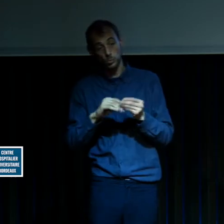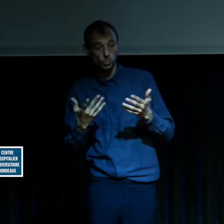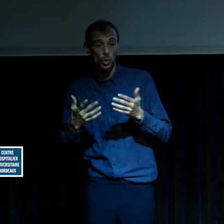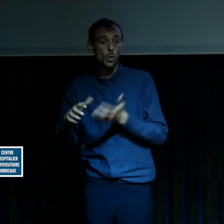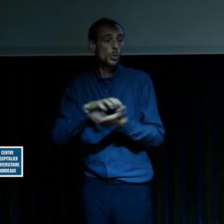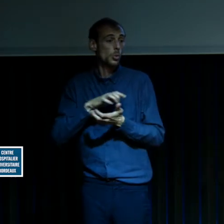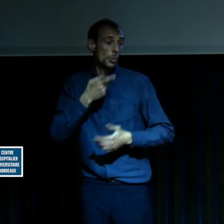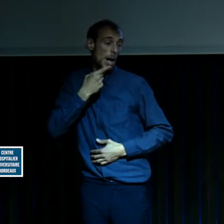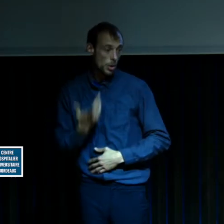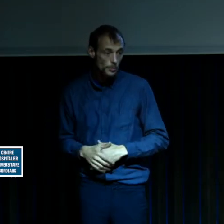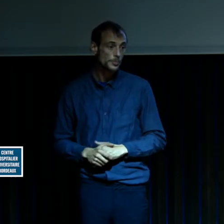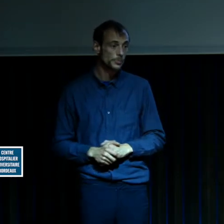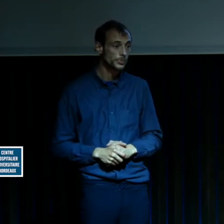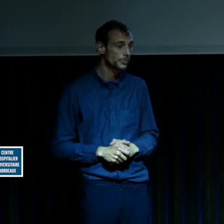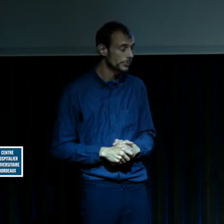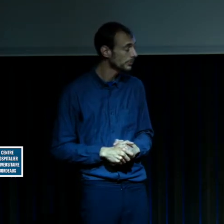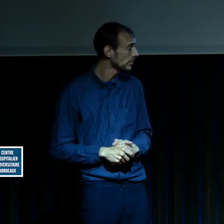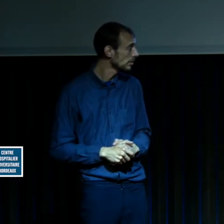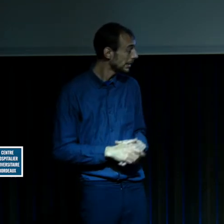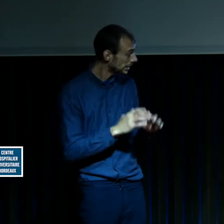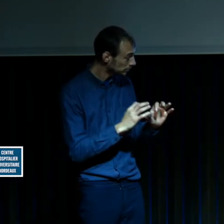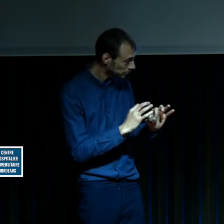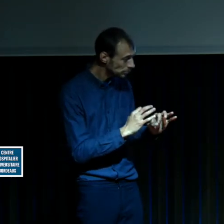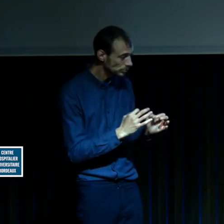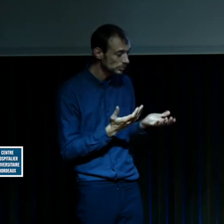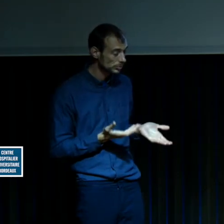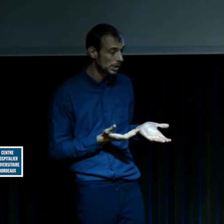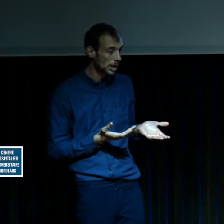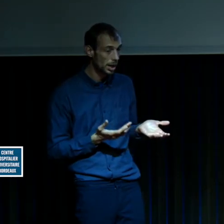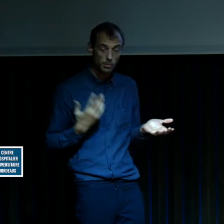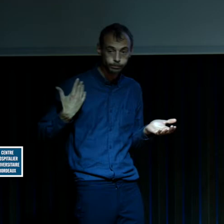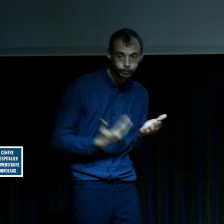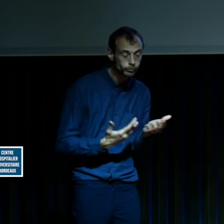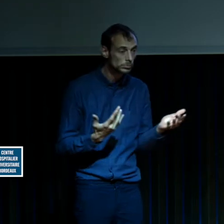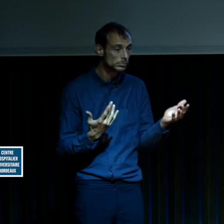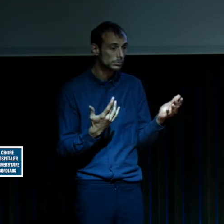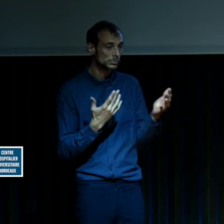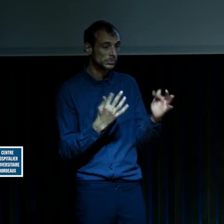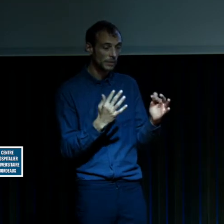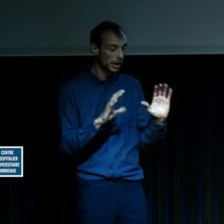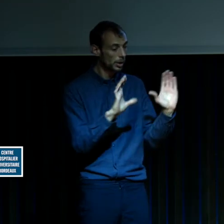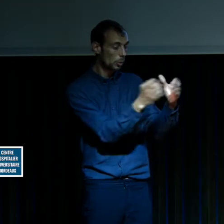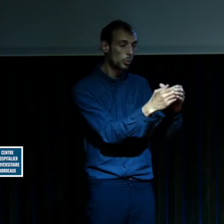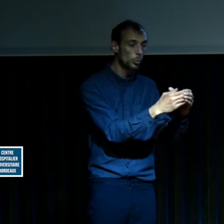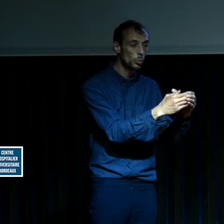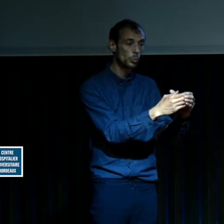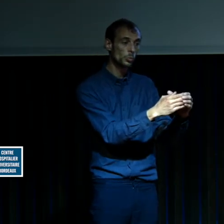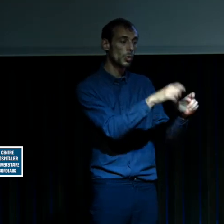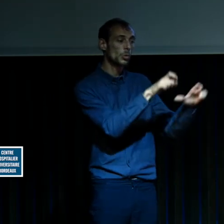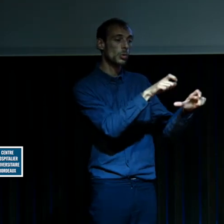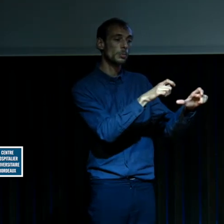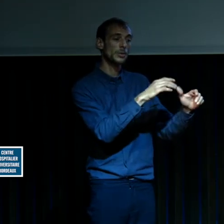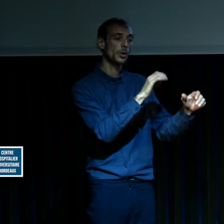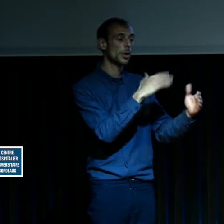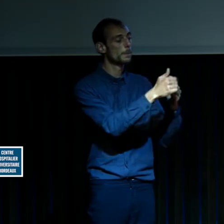Vous justement, on parle de tout ce qui est rôle des soignants. Vous en parlez énormément dans